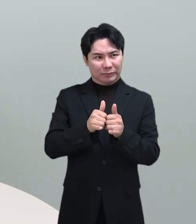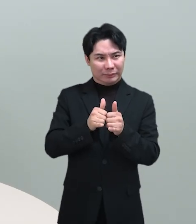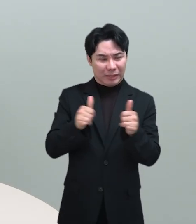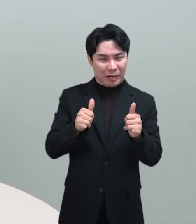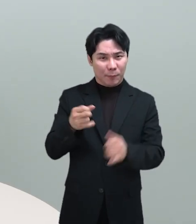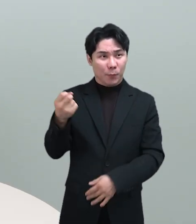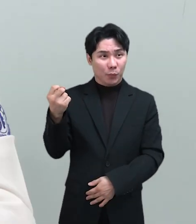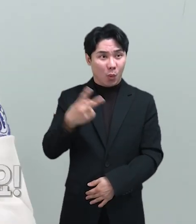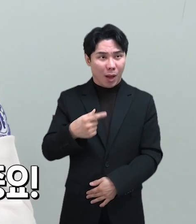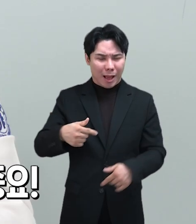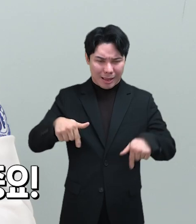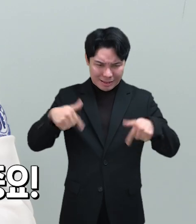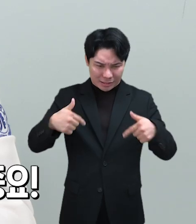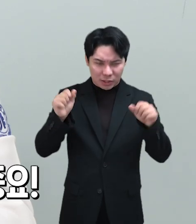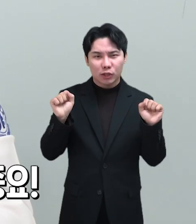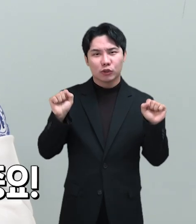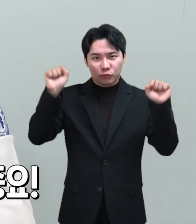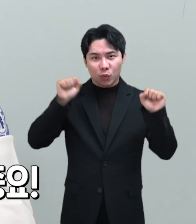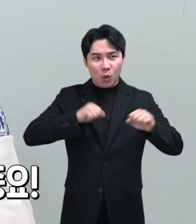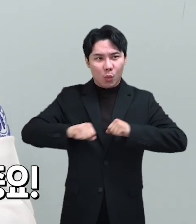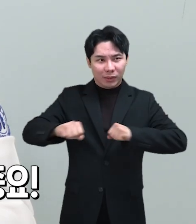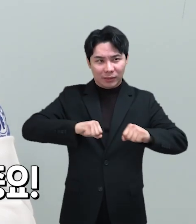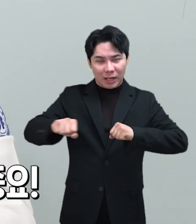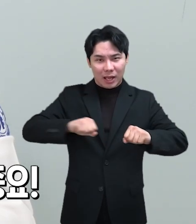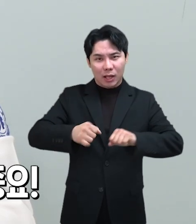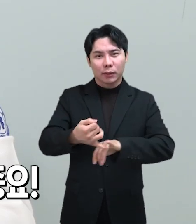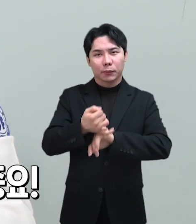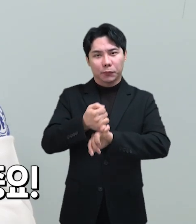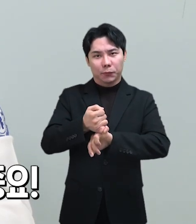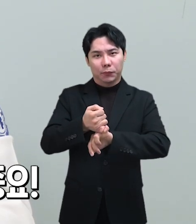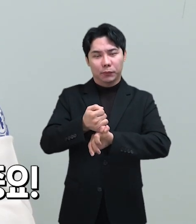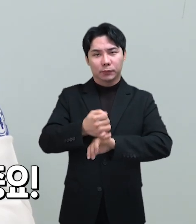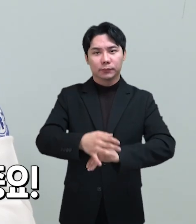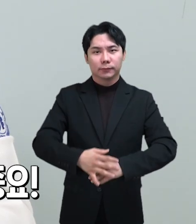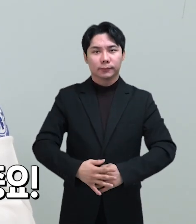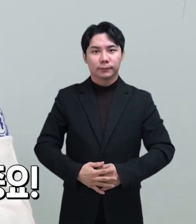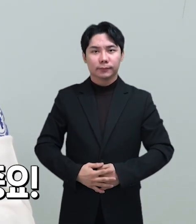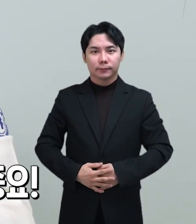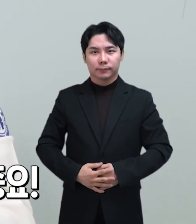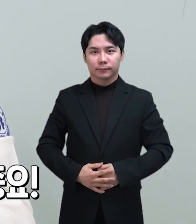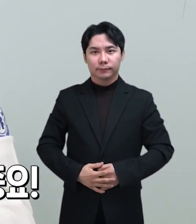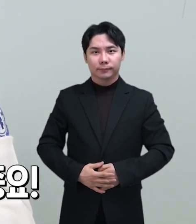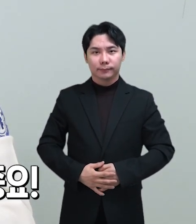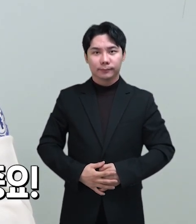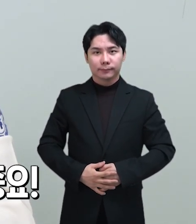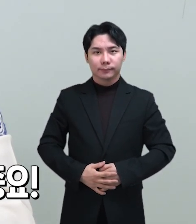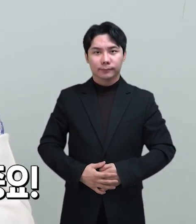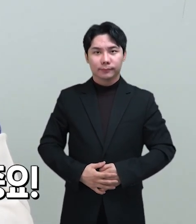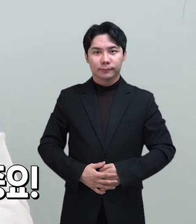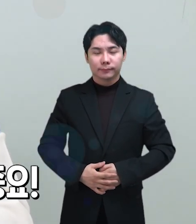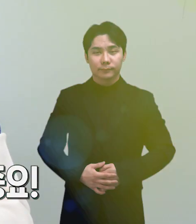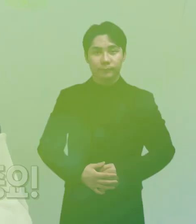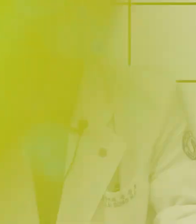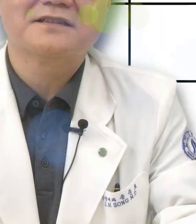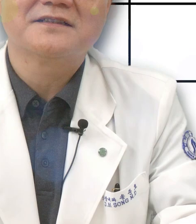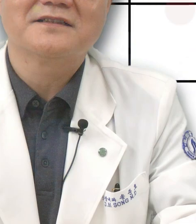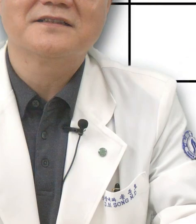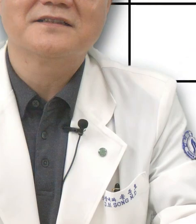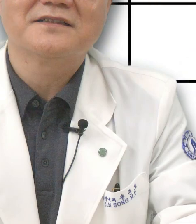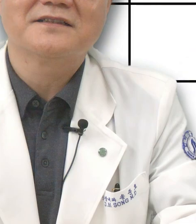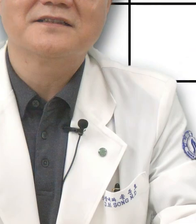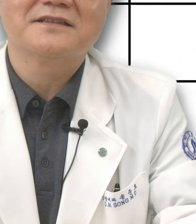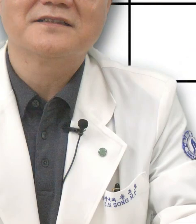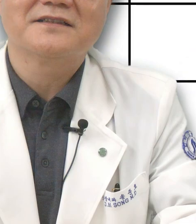시기가 올 수 있습니다. 신장병 환우들과 신장장애인들은 반드시 적당한 활동과 운동을 하는 것이 좋습니다.